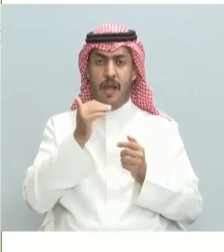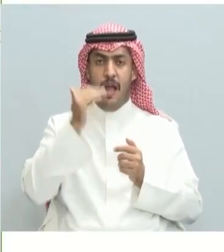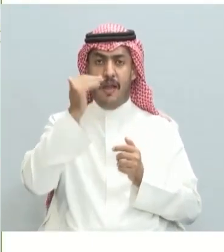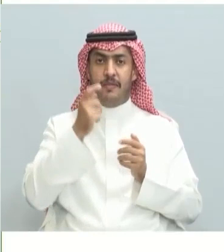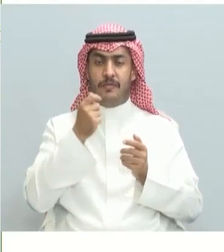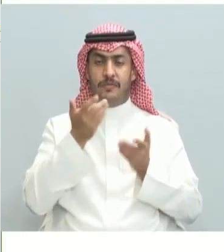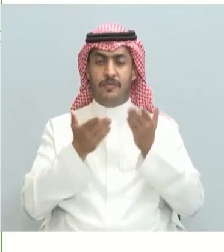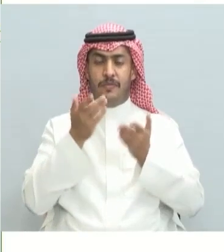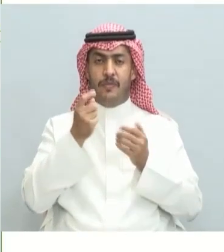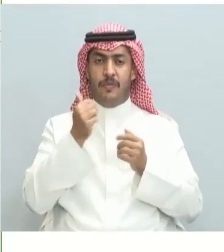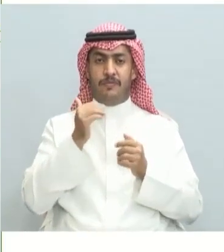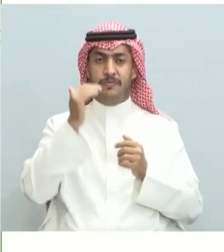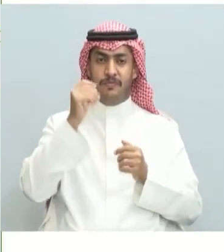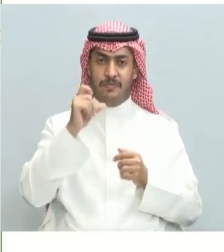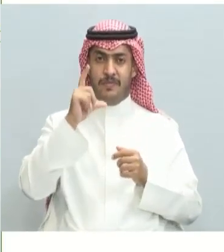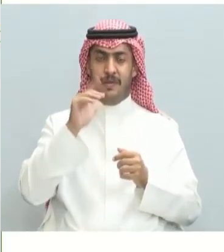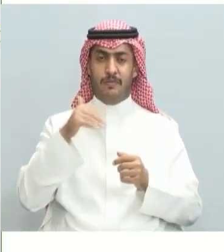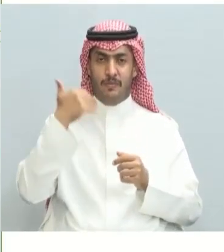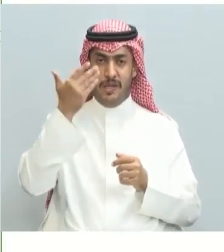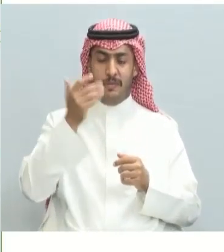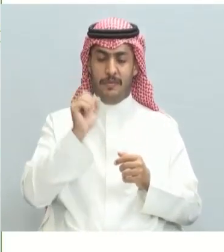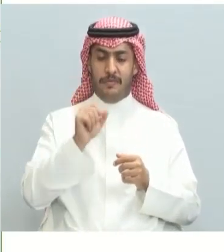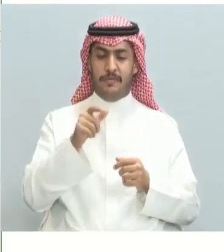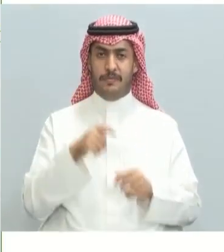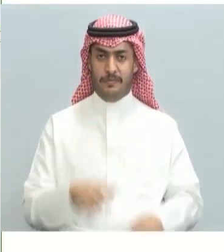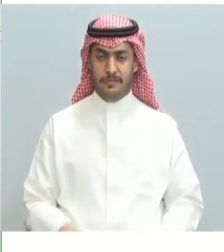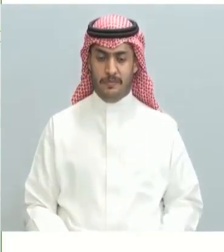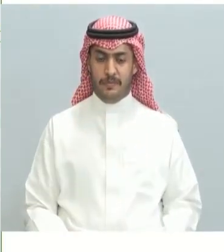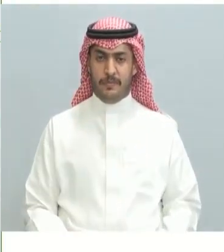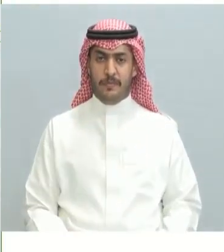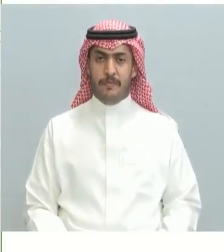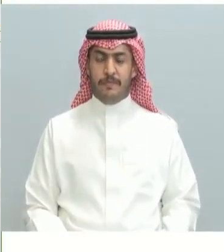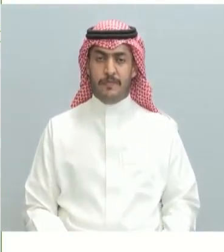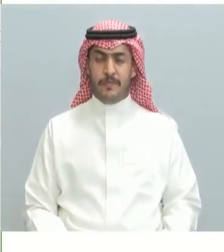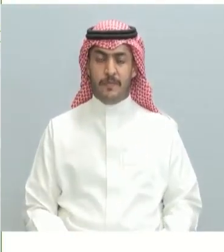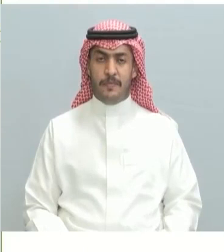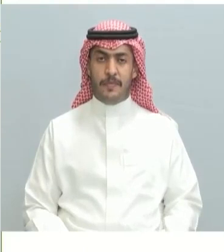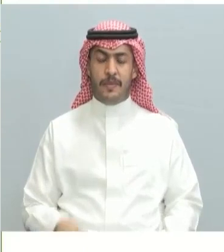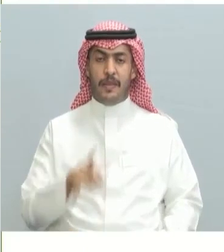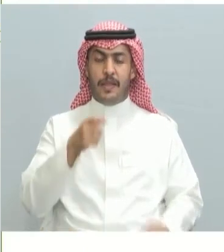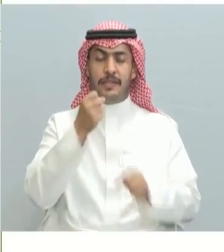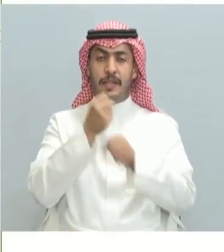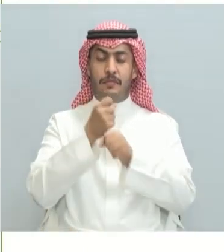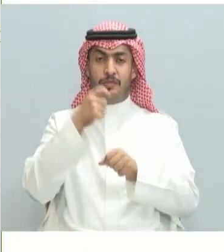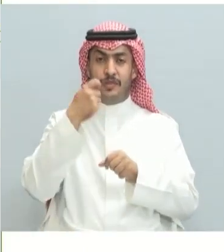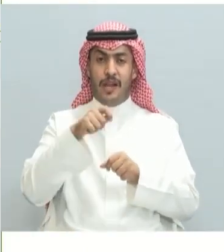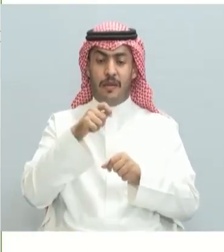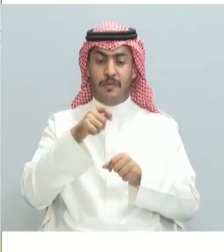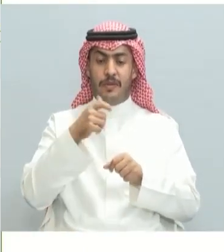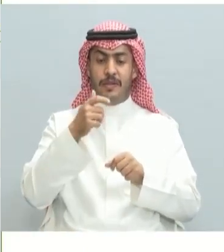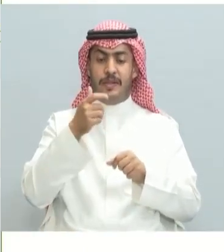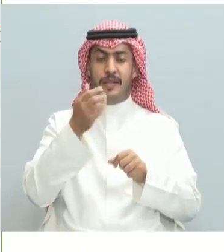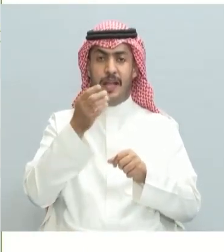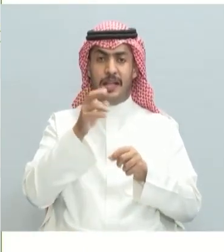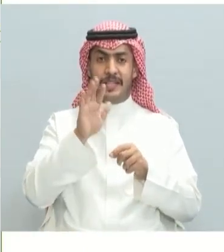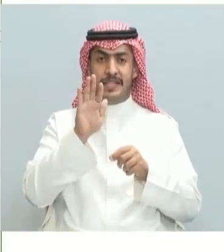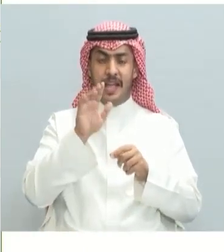اموال ولكن يتم تخزينها وتسمى تخزين القيمه هل يمكن استخدامها لشراء السلع